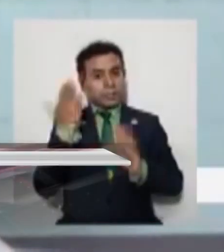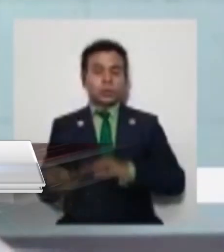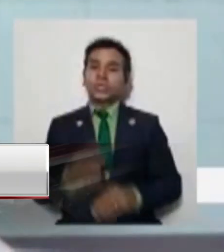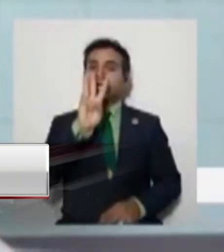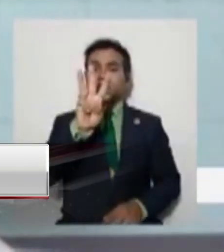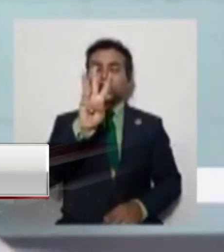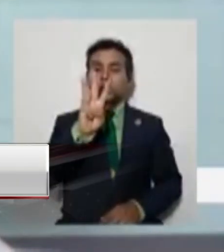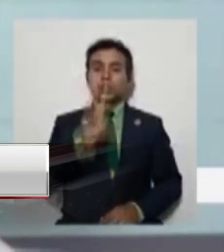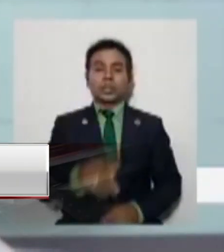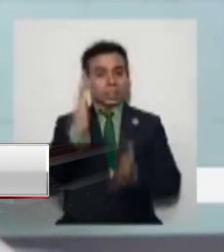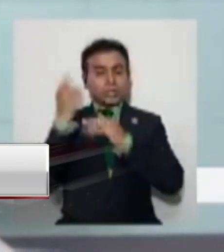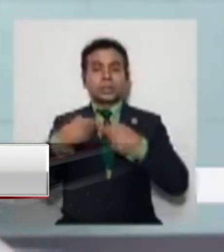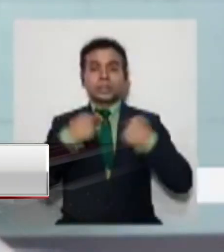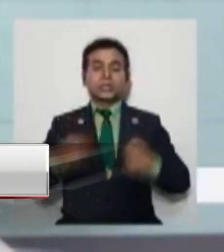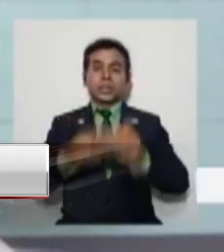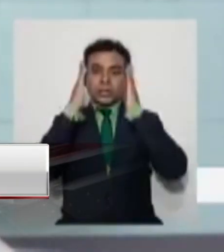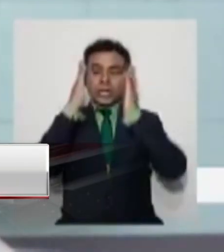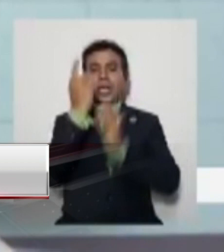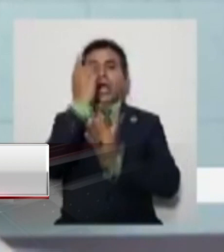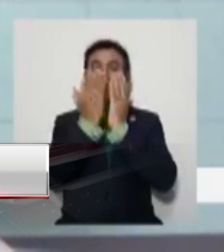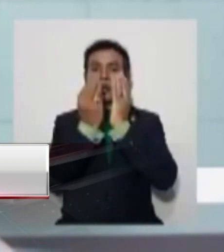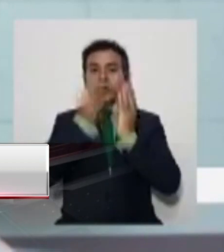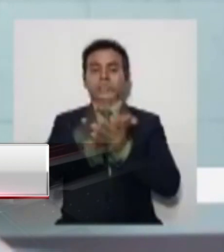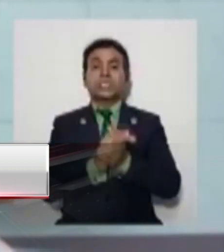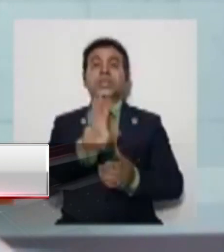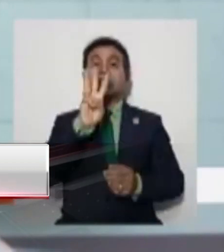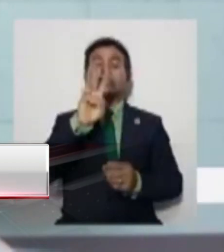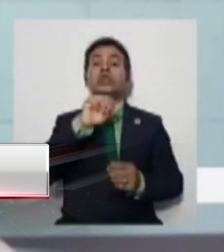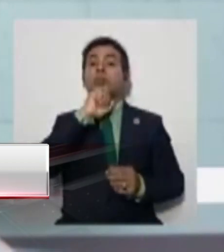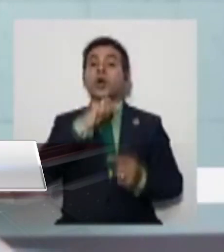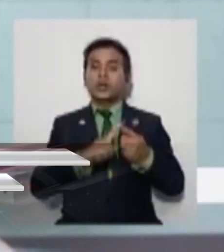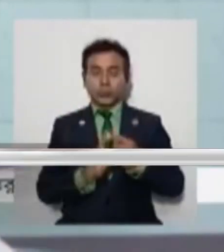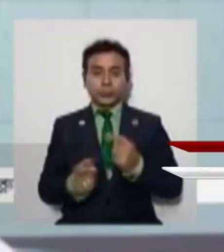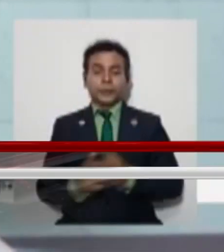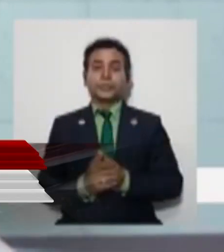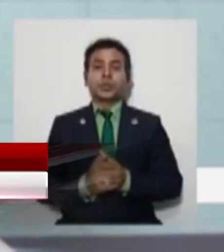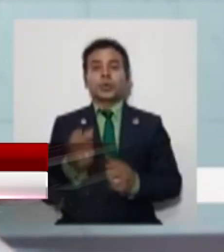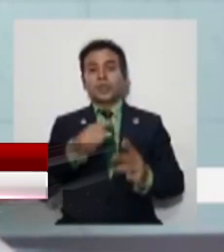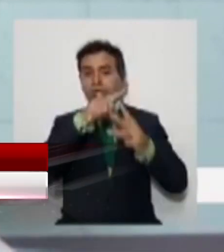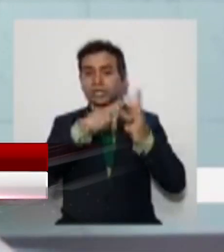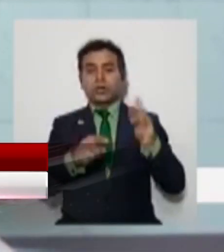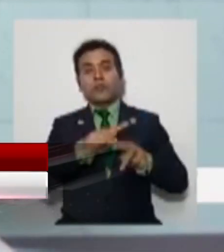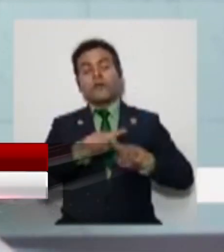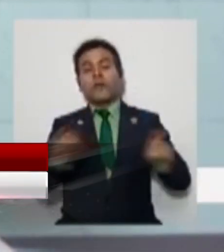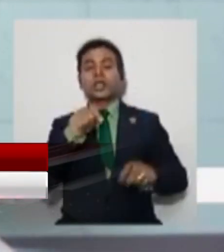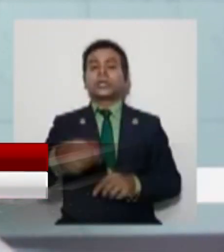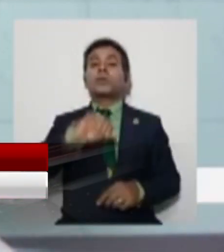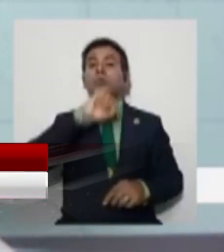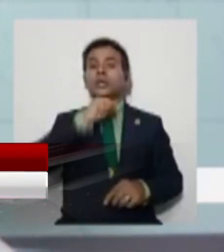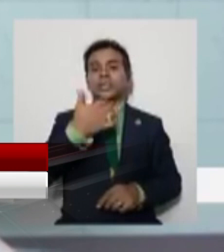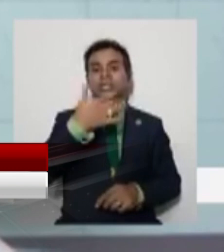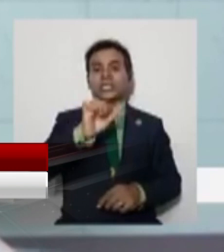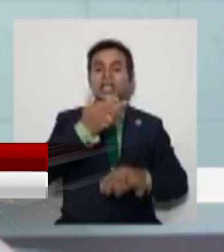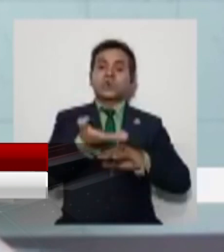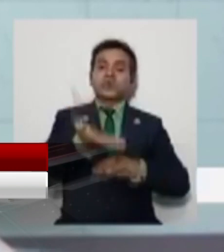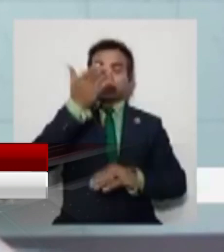প্রত্যেকেরই 60-ঊর্ধ্ব এবং এই 3 জনই ঢাকার ভিতরের। তাহলে আমাদের এ পর্যন্ত